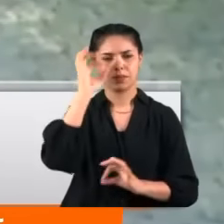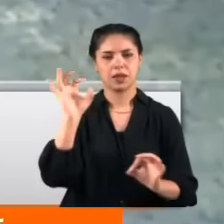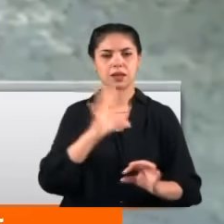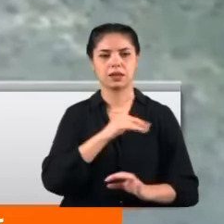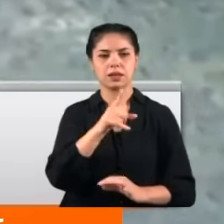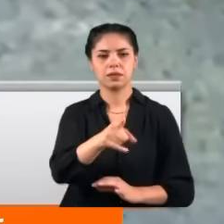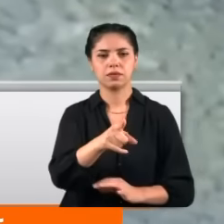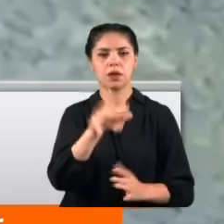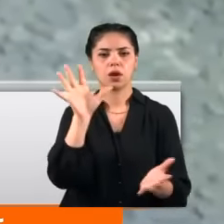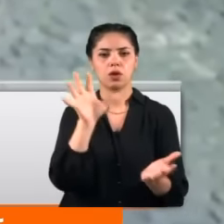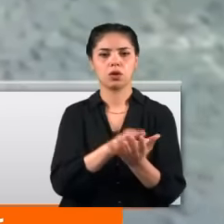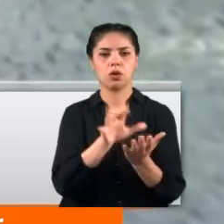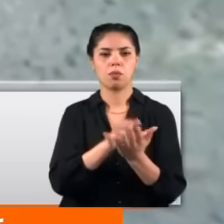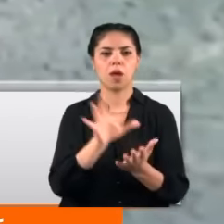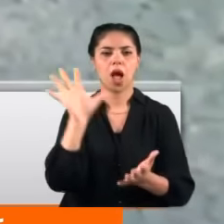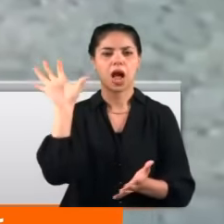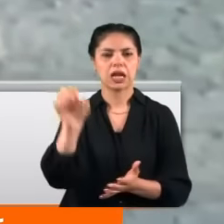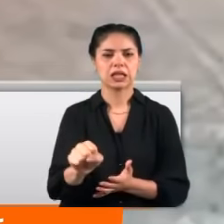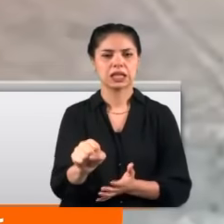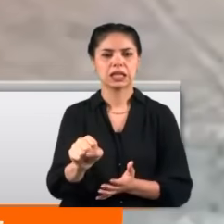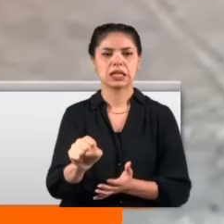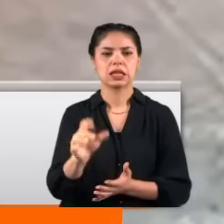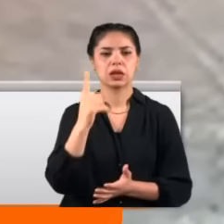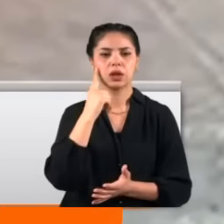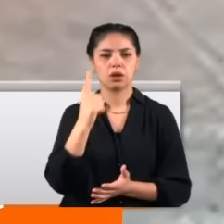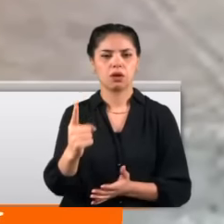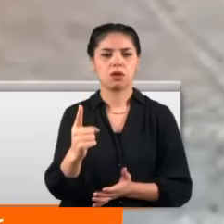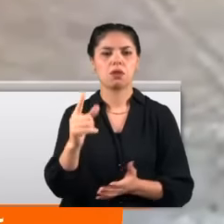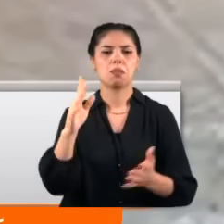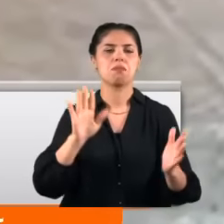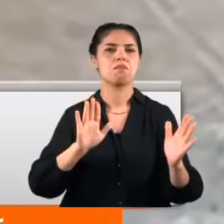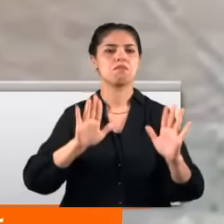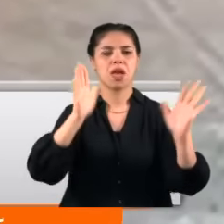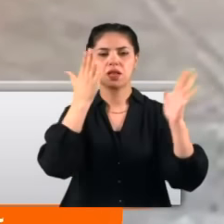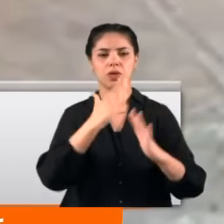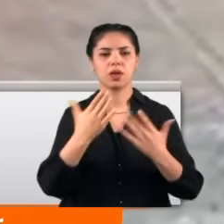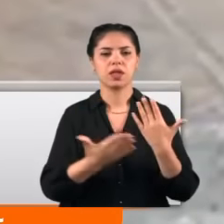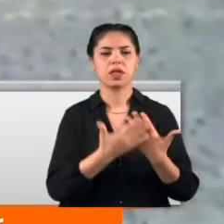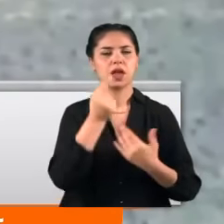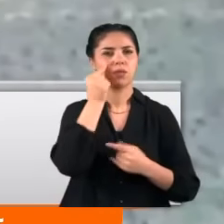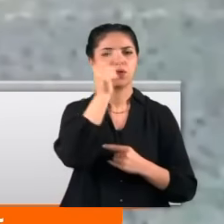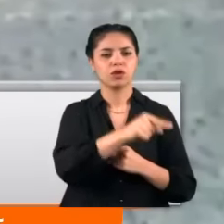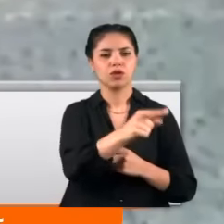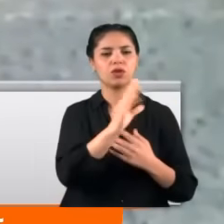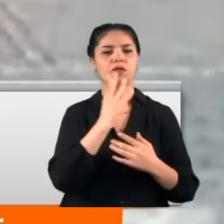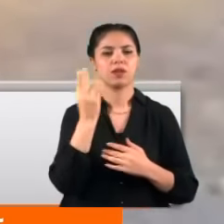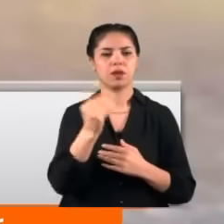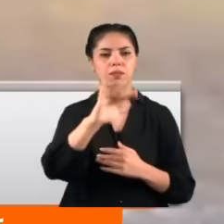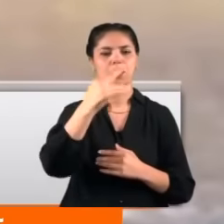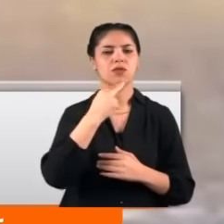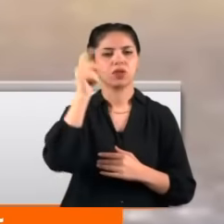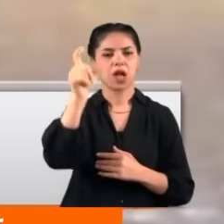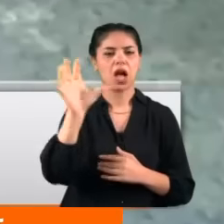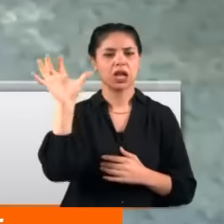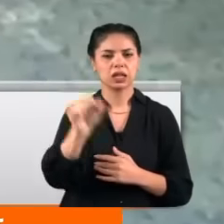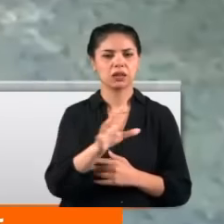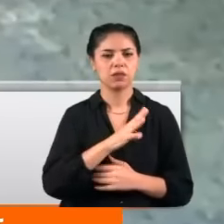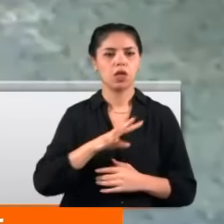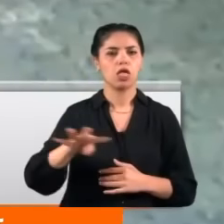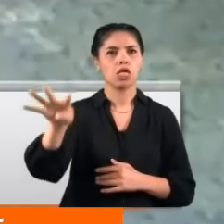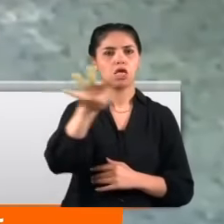girdi. Köpek dişlerini çekmesi için aldığı darbelere rağmen pes etmedi. Yardımsever genci ve bir başka kadını da ısırdı. Dördü